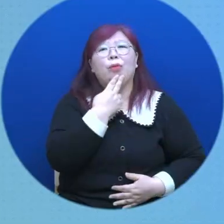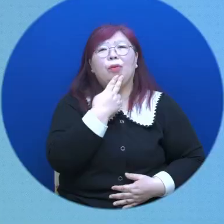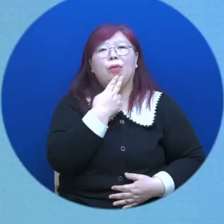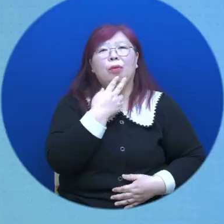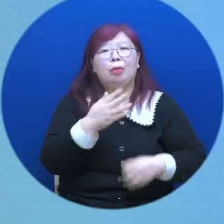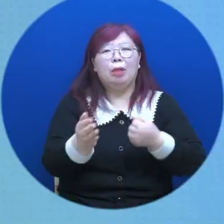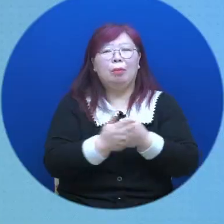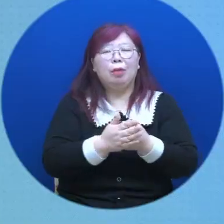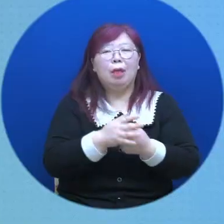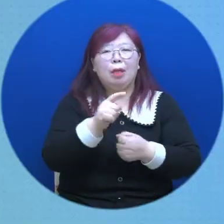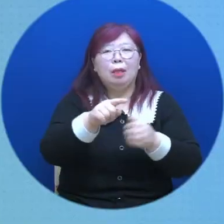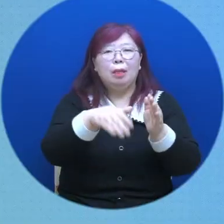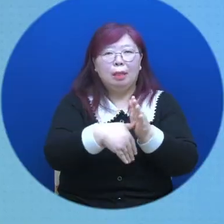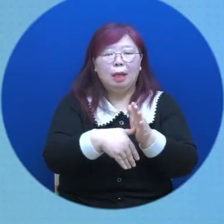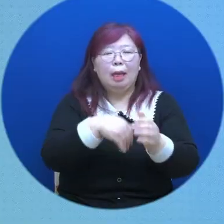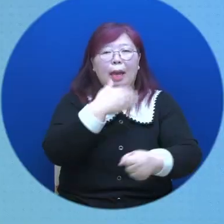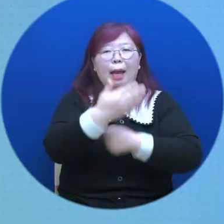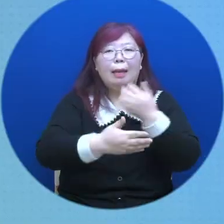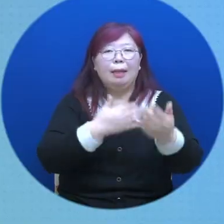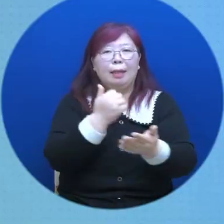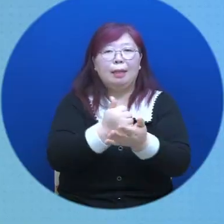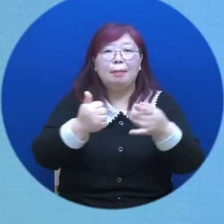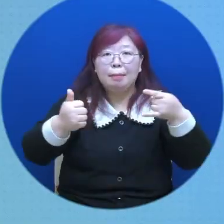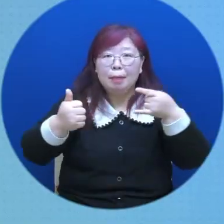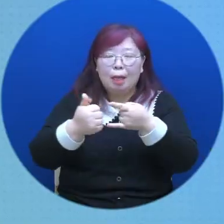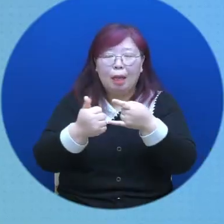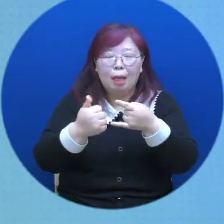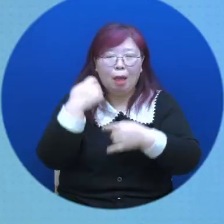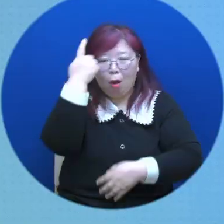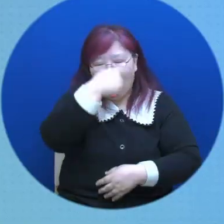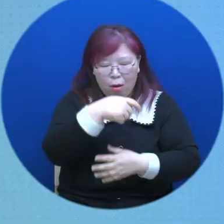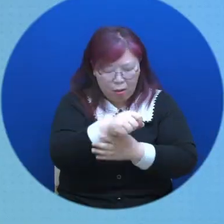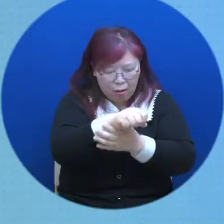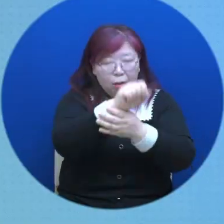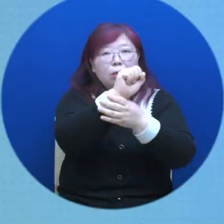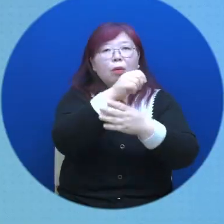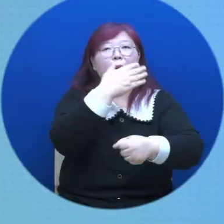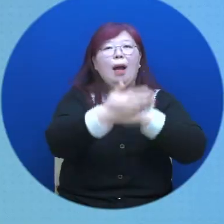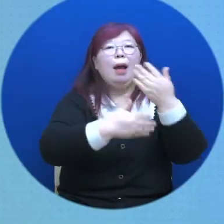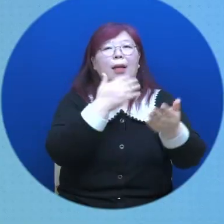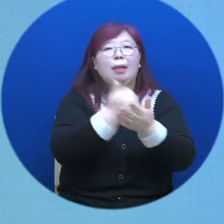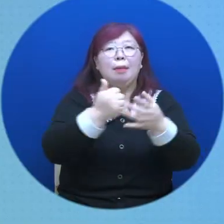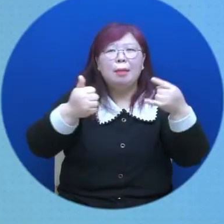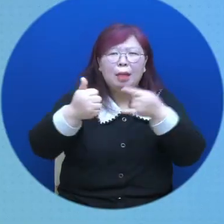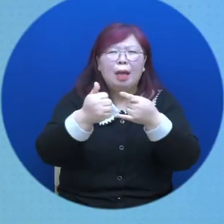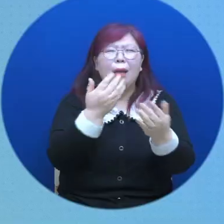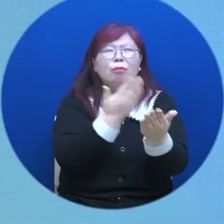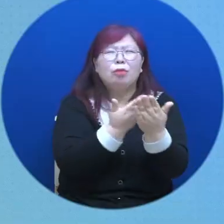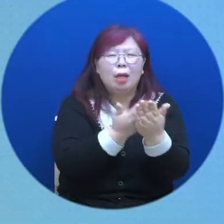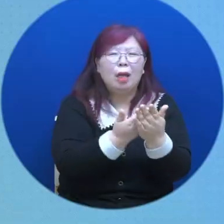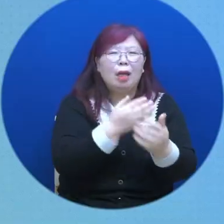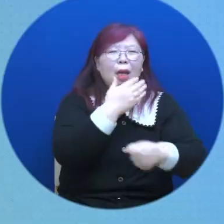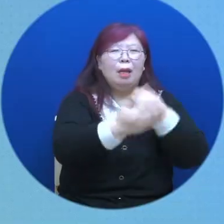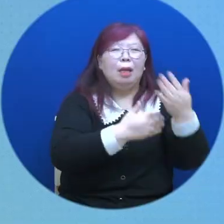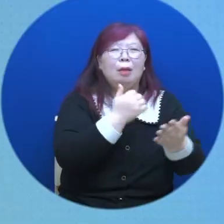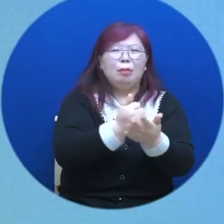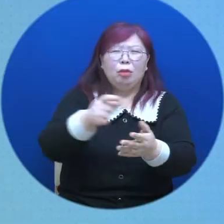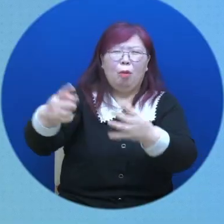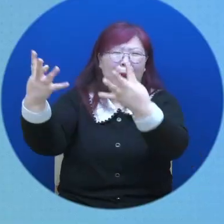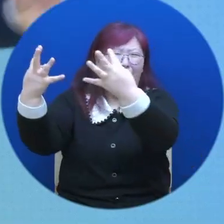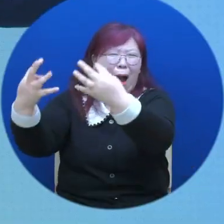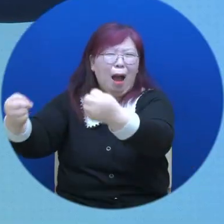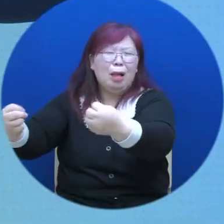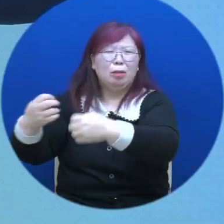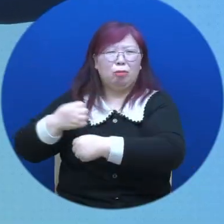이때에 여호사밧이 하나님께 나아가 얼굴을 들고 하나님께 간구합니다. 하나님, 저들과 싸울 능력이